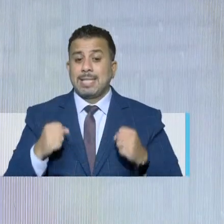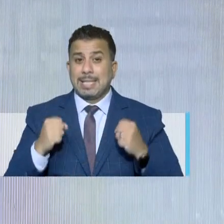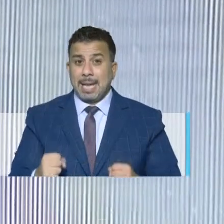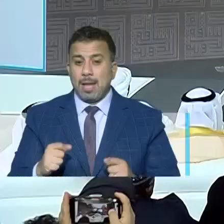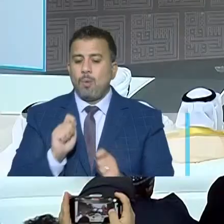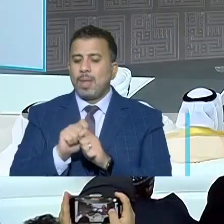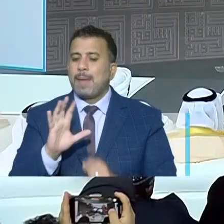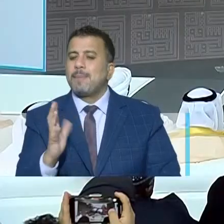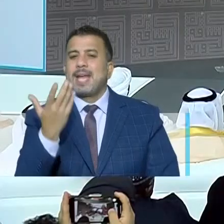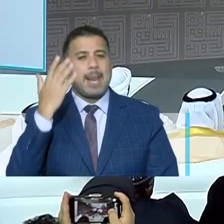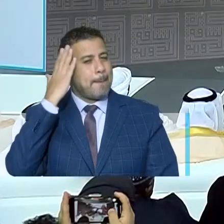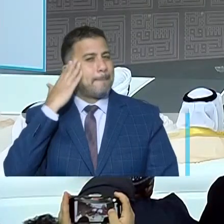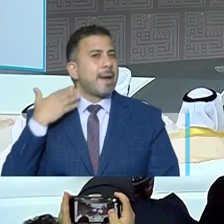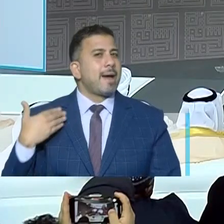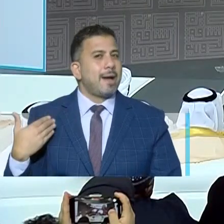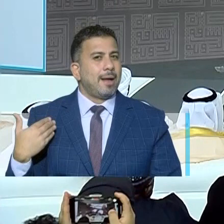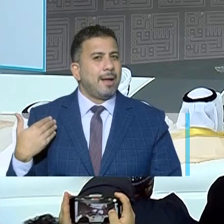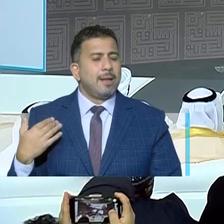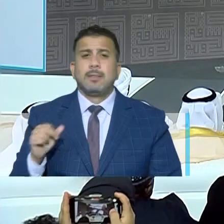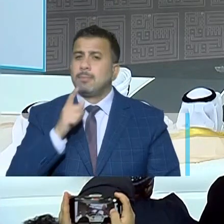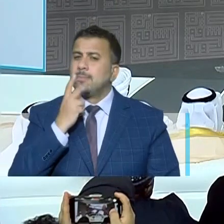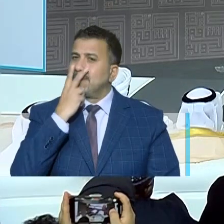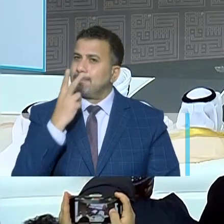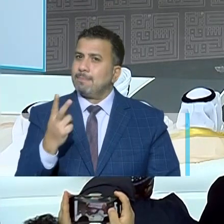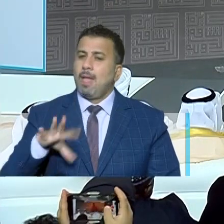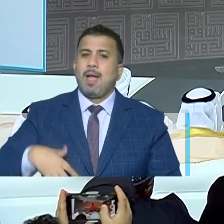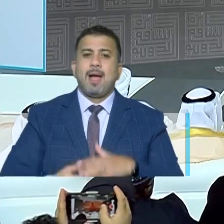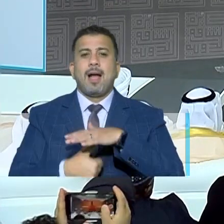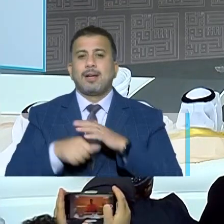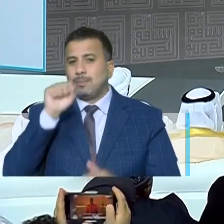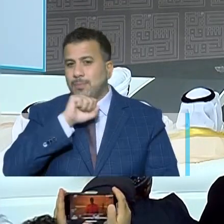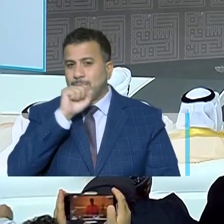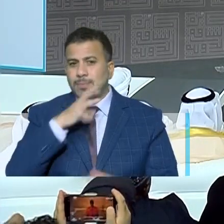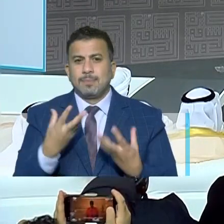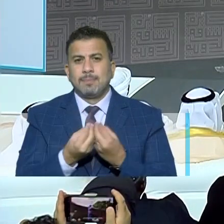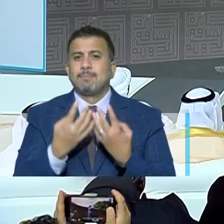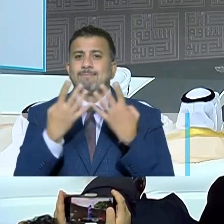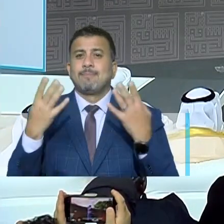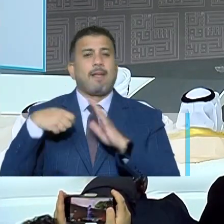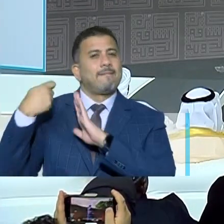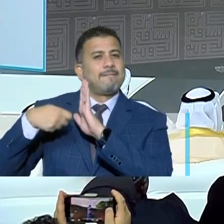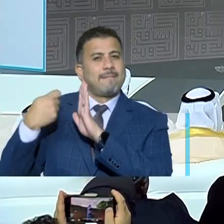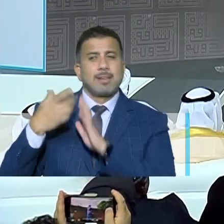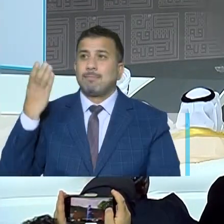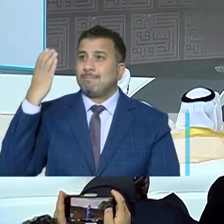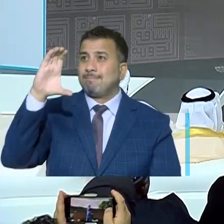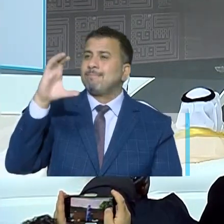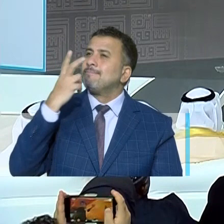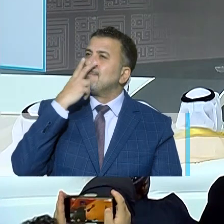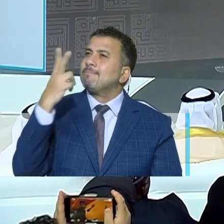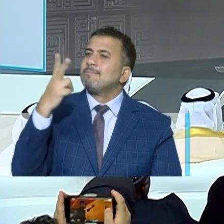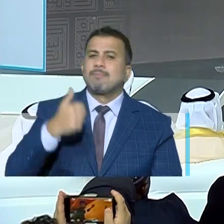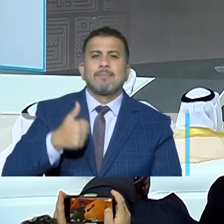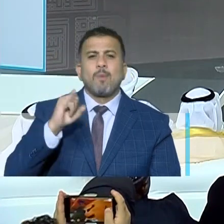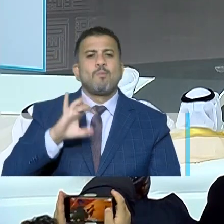وتمكين المراه عقب ذلك شاهد صاحب السمو حاكم الشارقه رفقه الساده الحضور عرضا مرئيا تناول ابرز